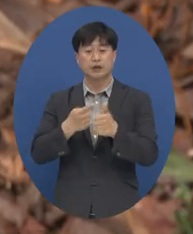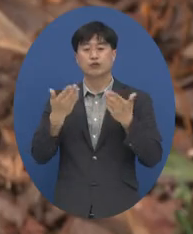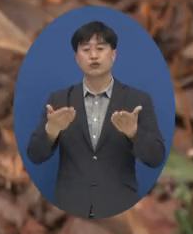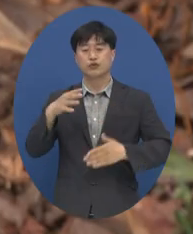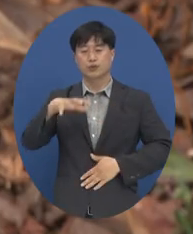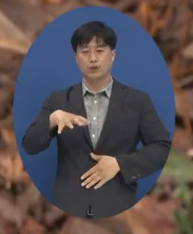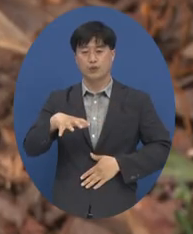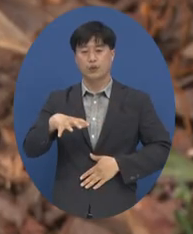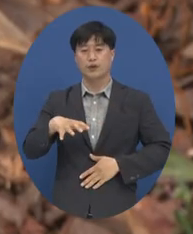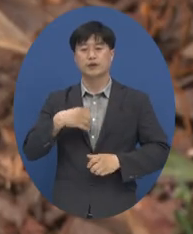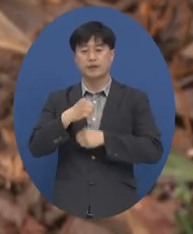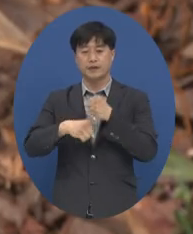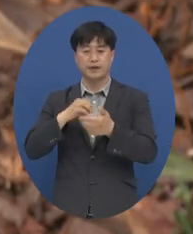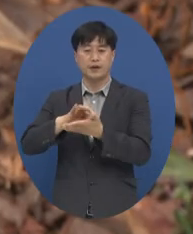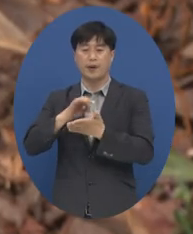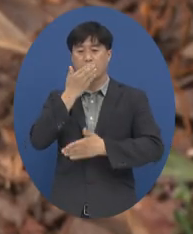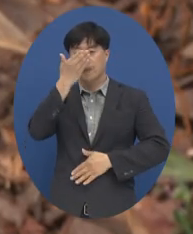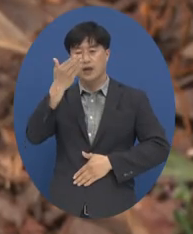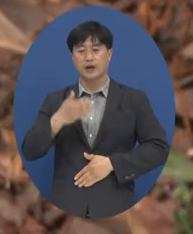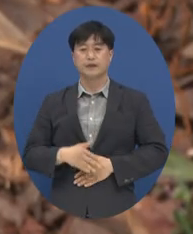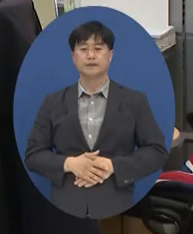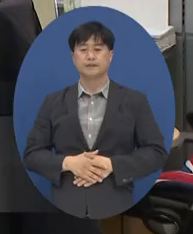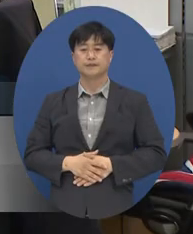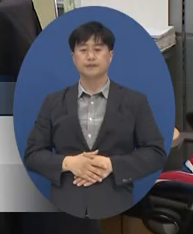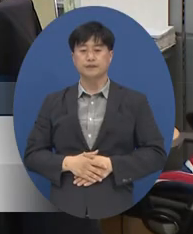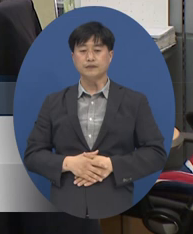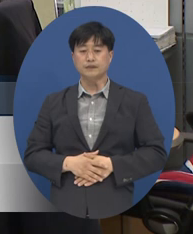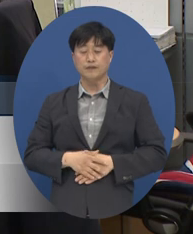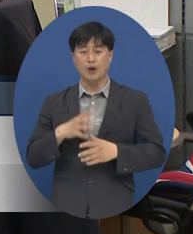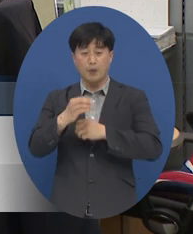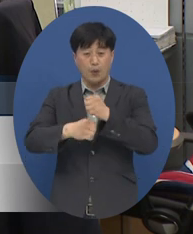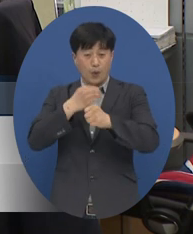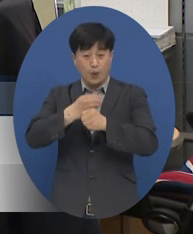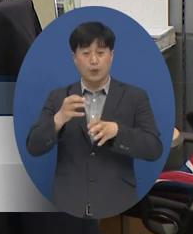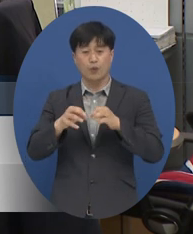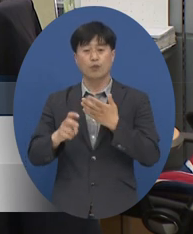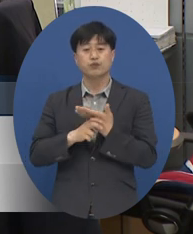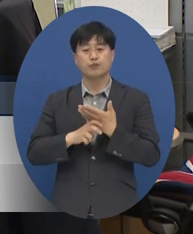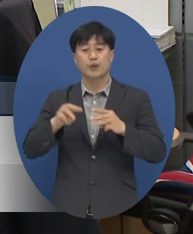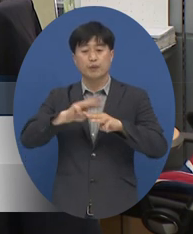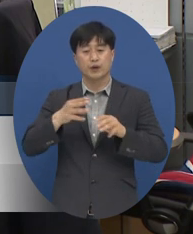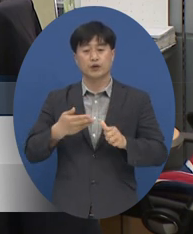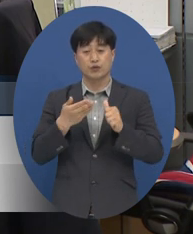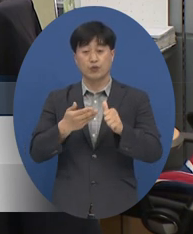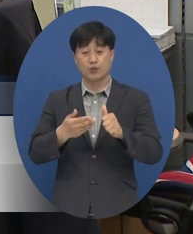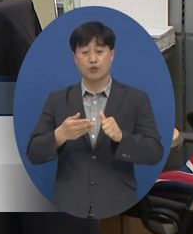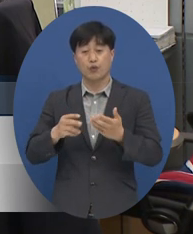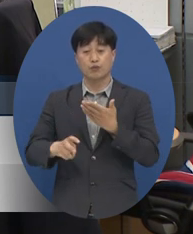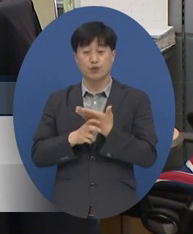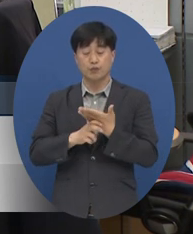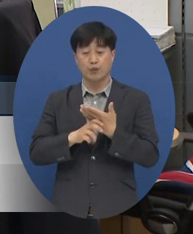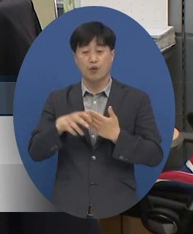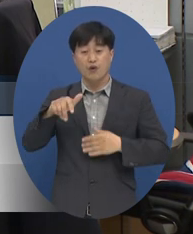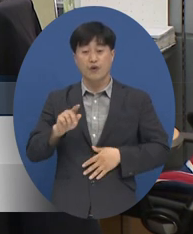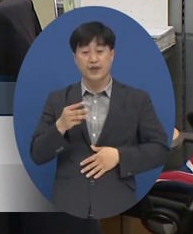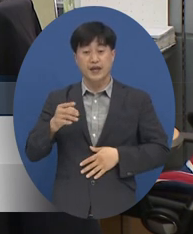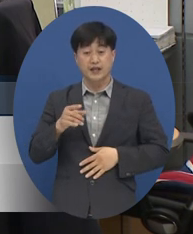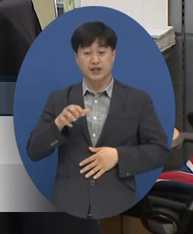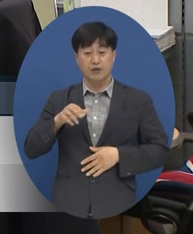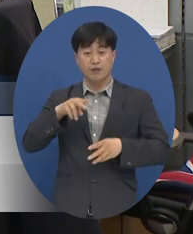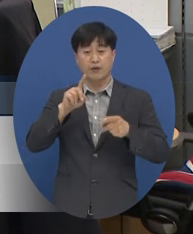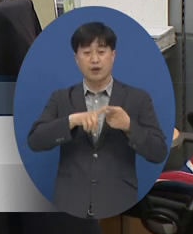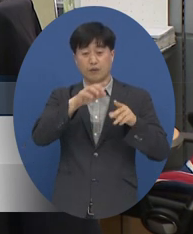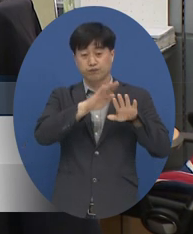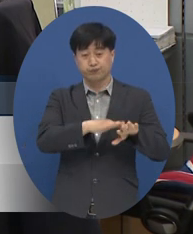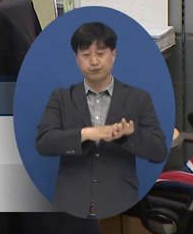휴게 시설을 마음껏 이용할 수 있습니다. 수년간 불법 경작이나 불법 컨테이너 방치 등으로 도심의